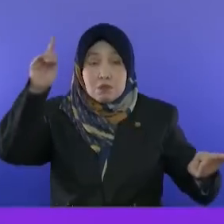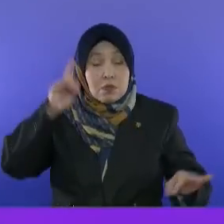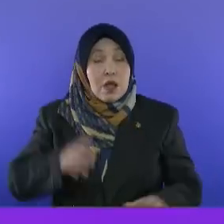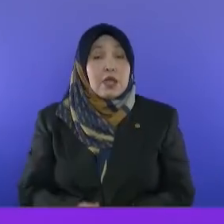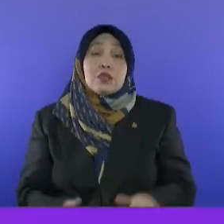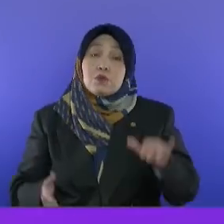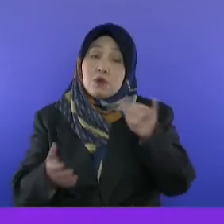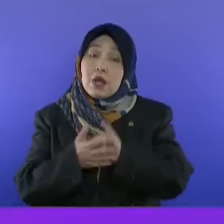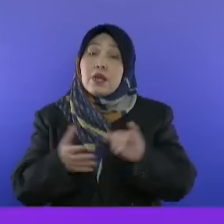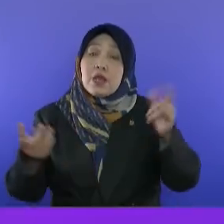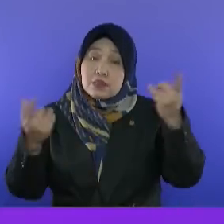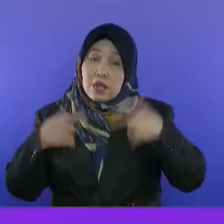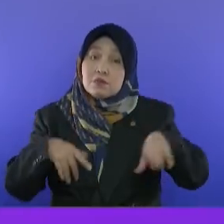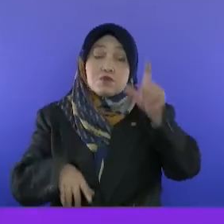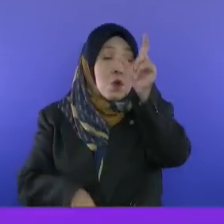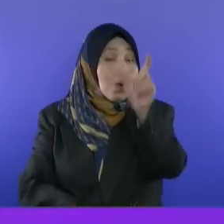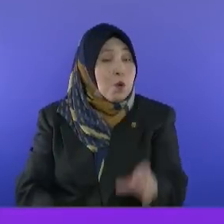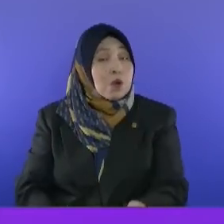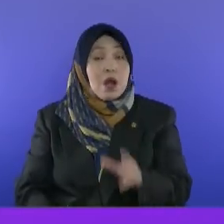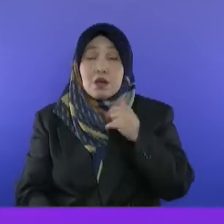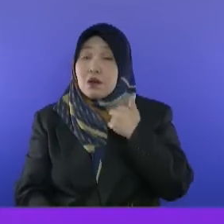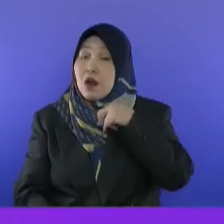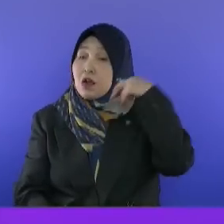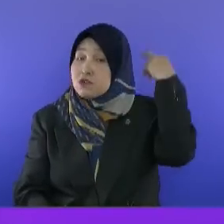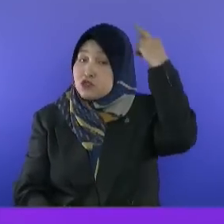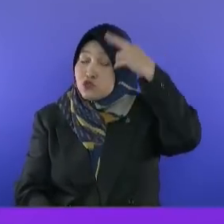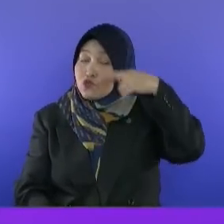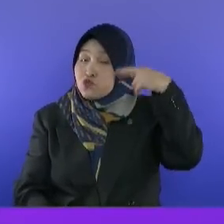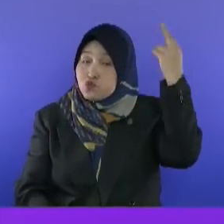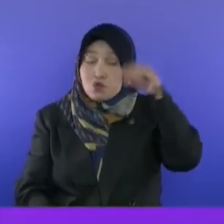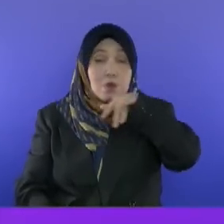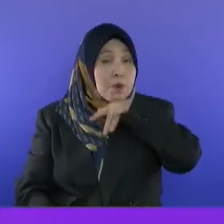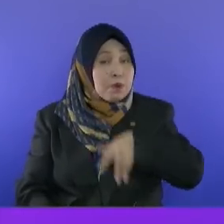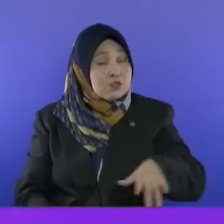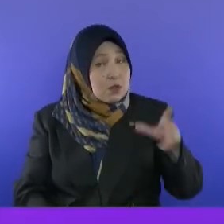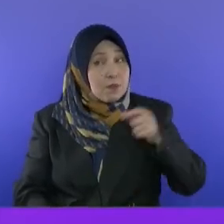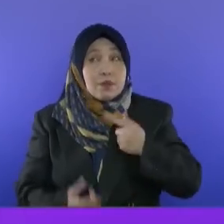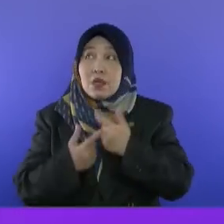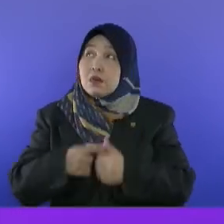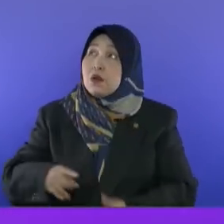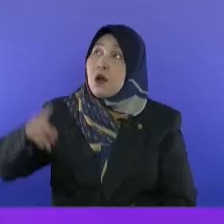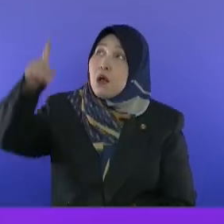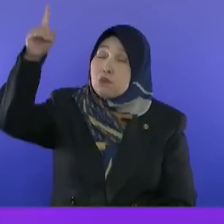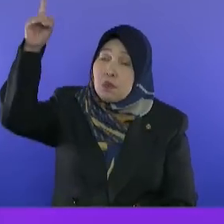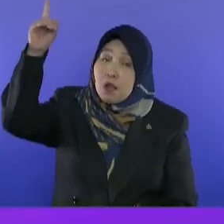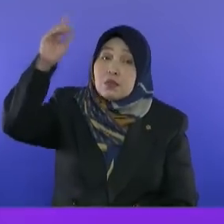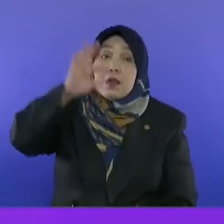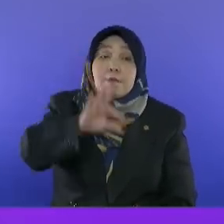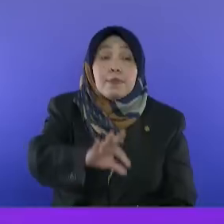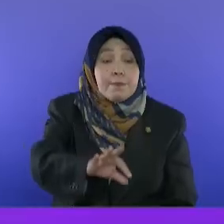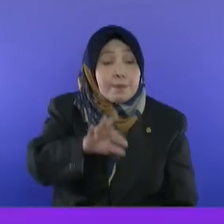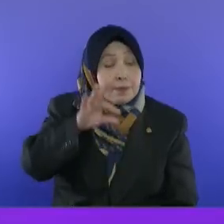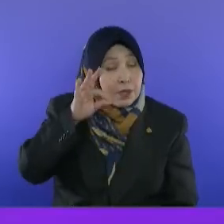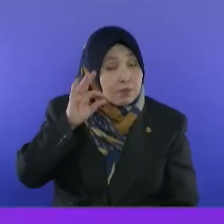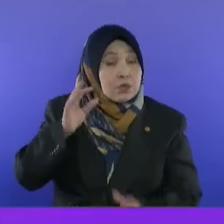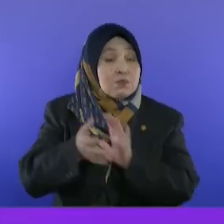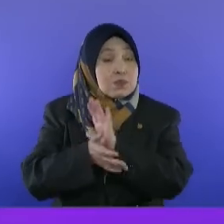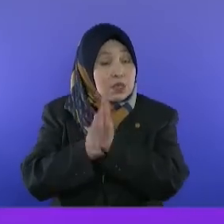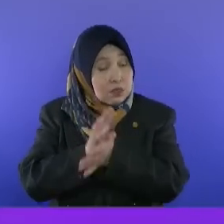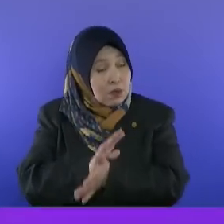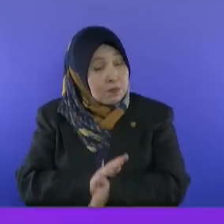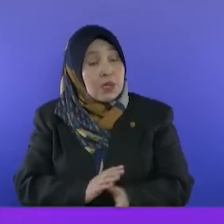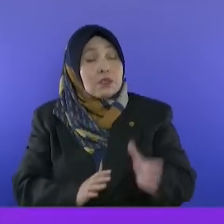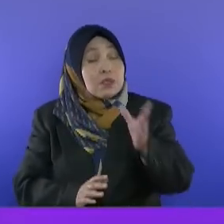datang kepada mereka seorang rasul Nabi Muhammad shallallahu alaihi wasallam dan pada Allah Subhanahu Wa Ta'ala Minal aidillah musadiqụl